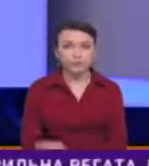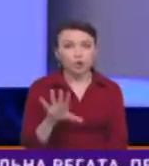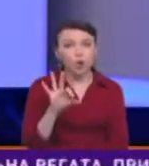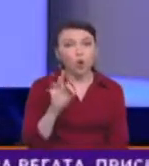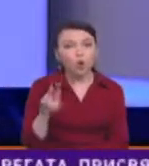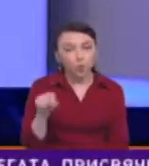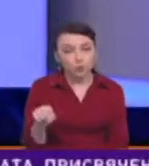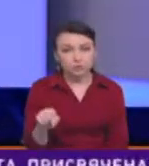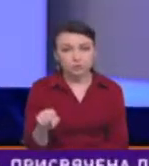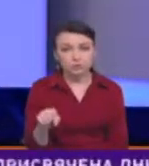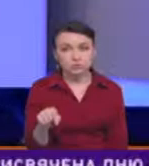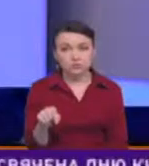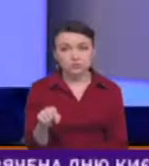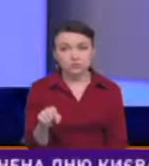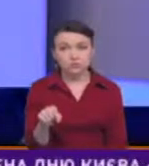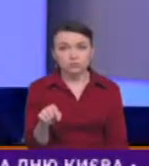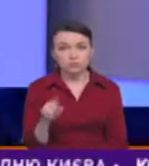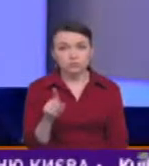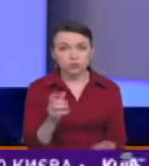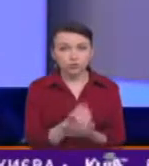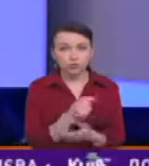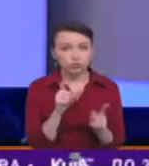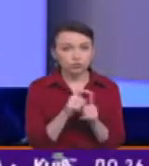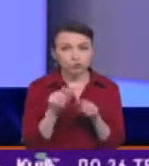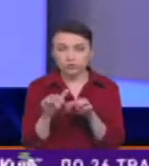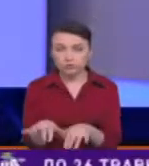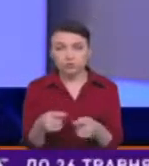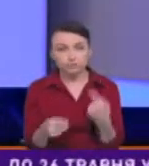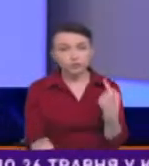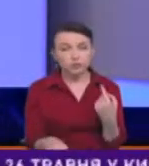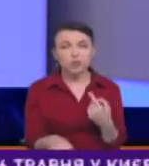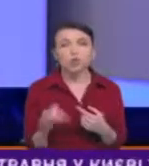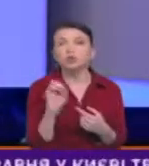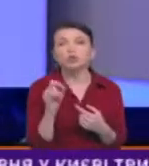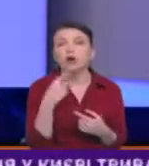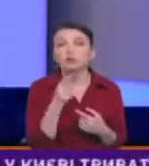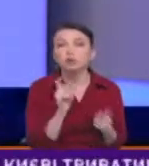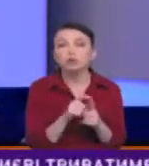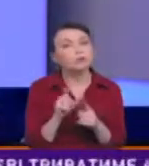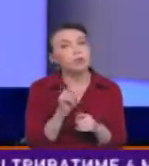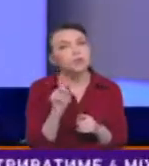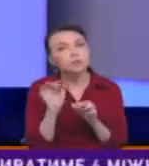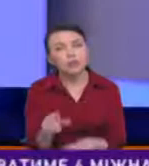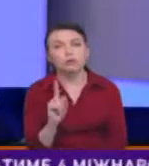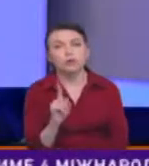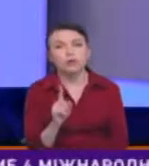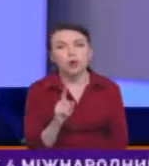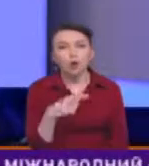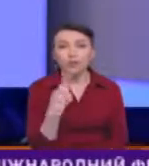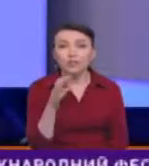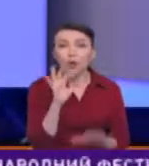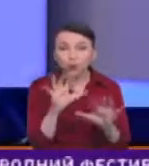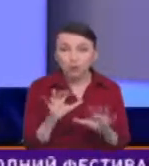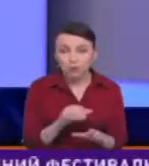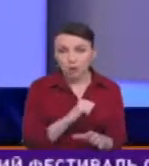говорив про інше. Він якраз, слова з ділом розбіглись. Я говорив Ющенко не словом, а ділом, да? А от тут слова розбіглізів. Він сказав про кодекс, а сам